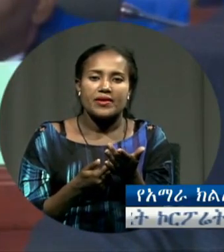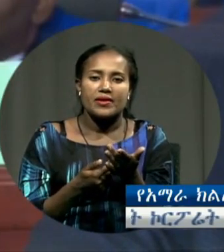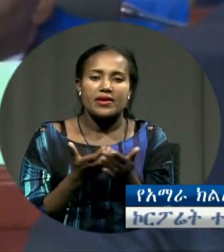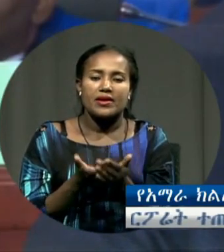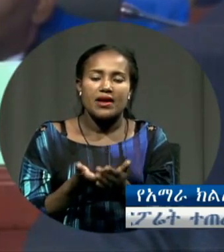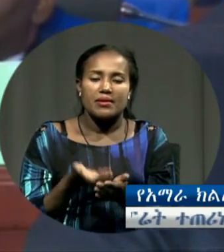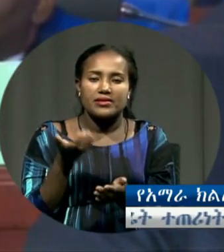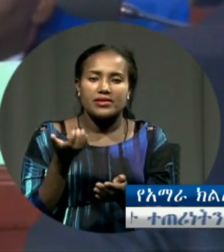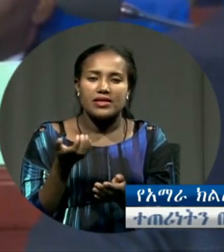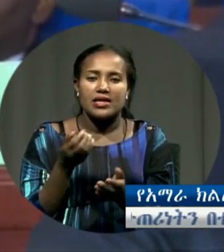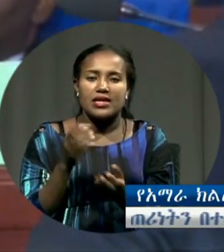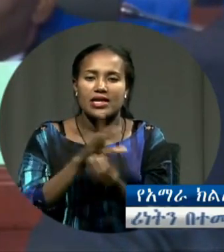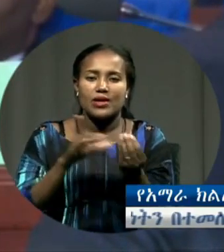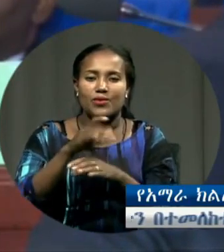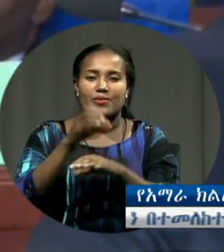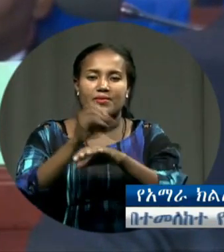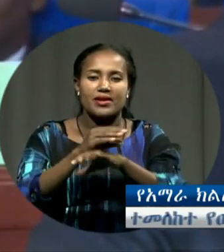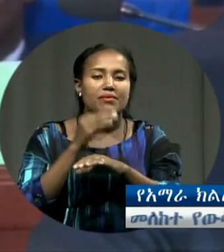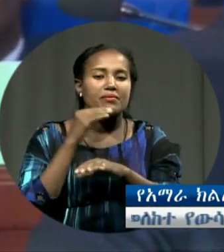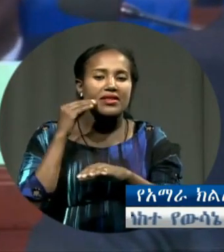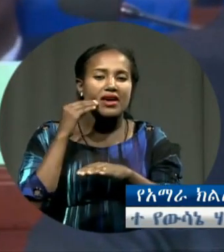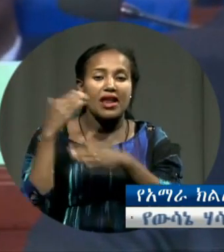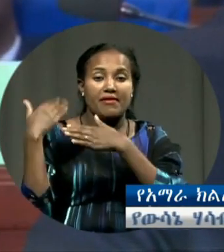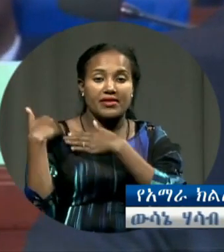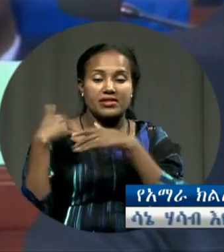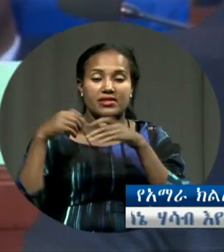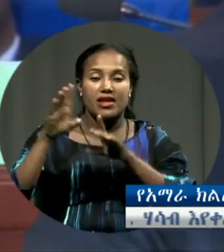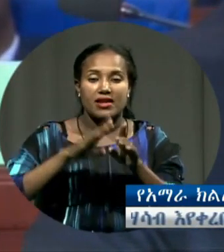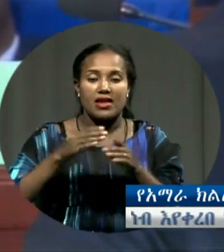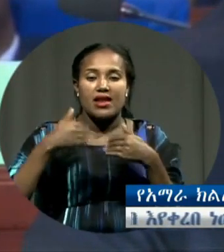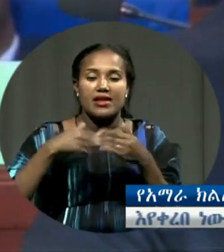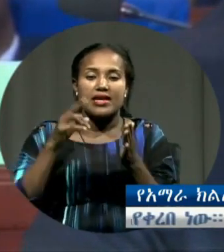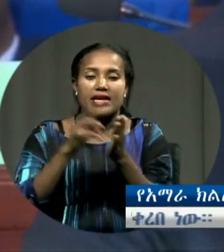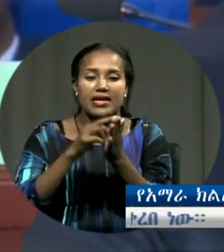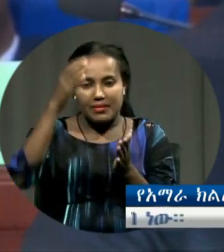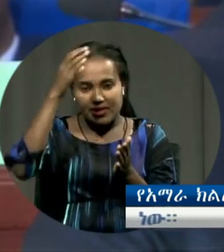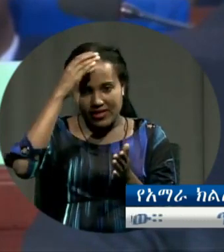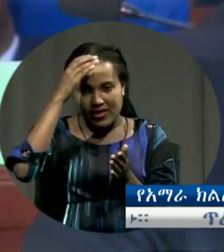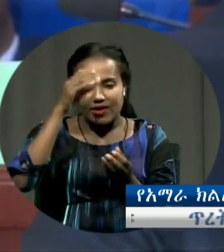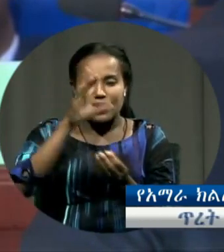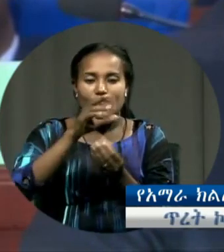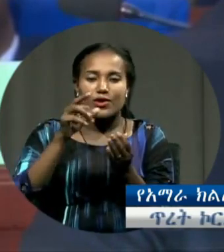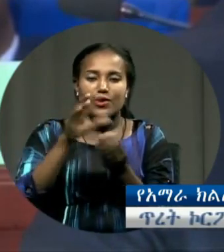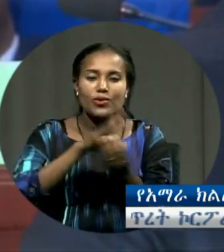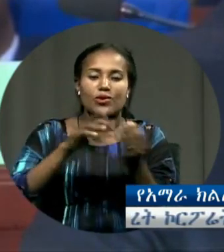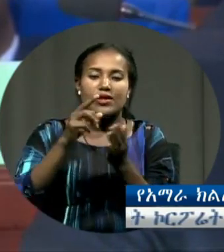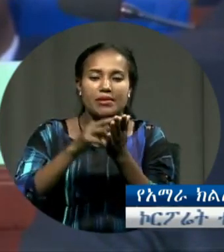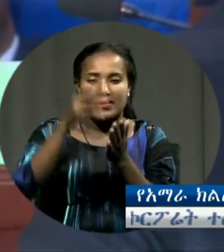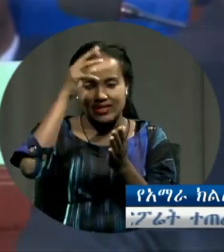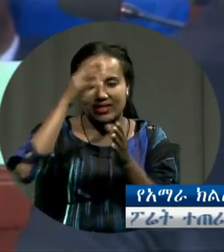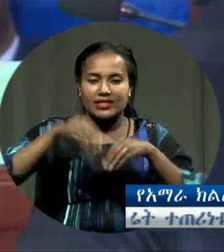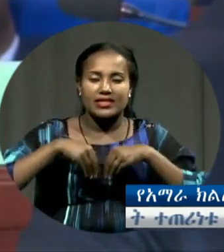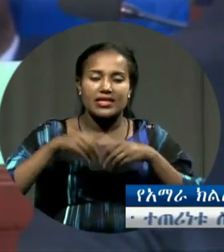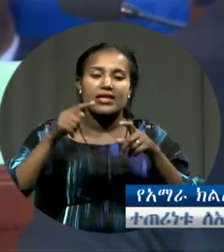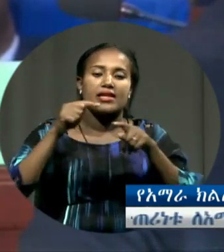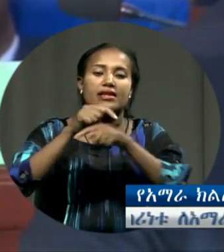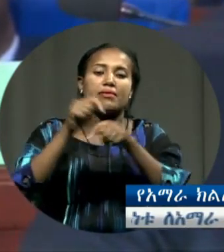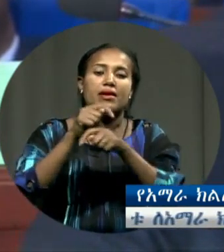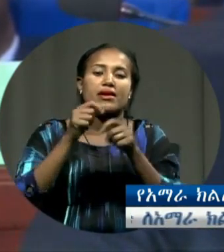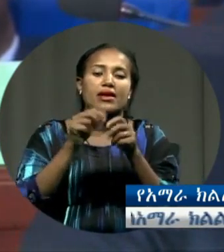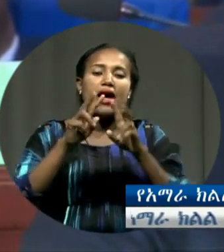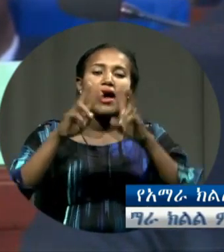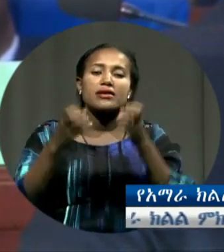ሪሶርስ ለክልሉ ምክር ቤት ተጠሪ ስናረግ ያለን ህገ መንግስታዊ የክልሉ ህገ መንግስት ከሰጠን ስልጣን ተግባር ጋር ከየትኛው